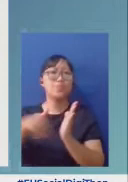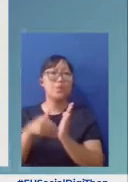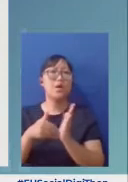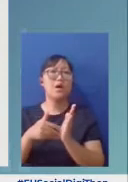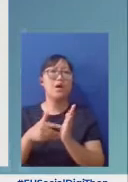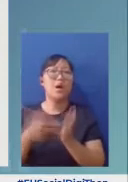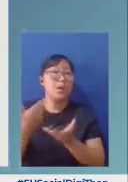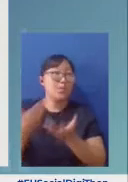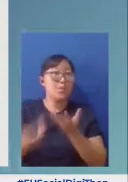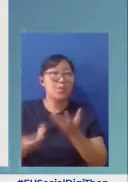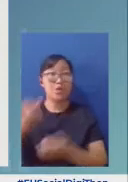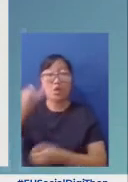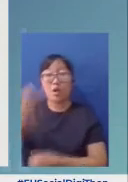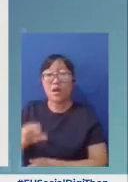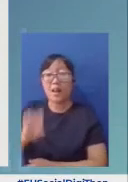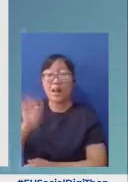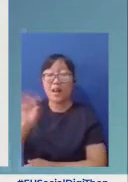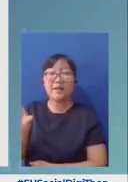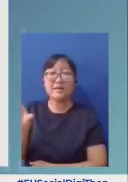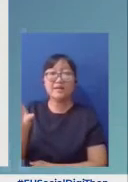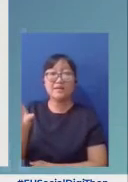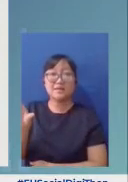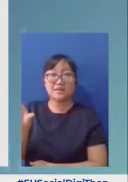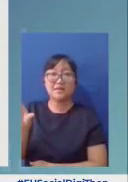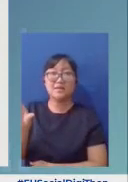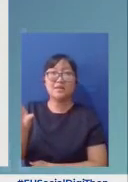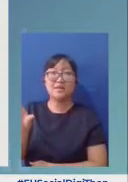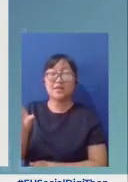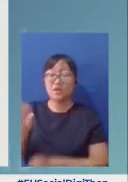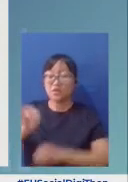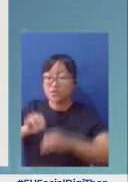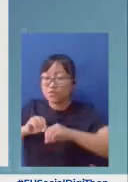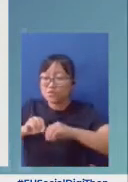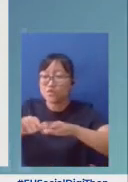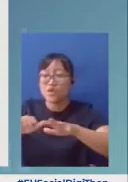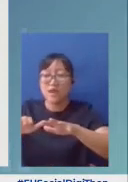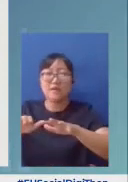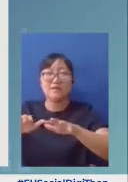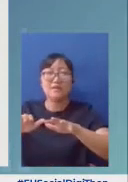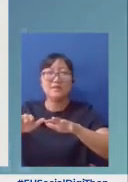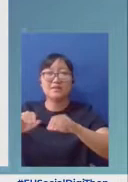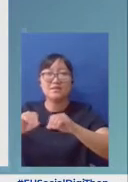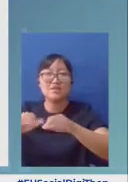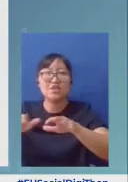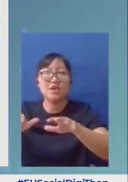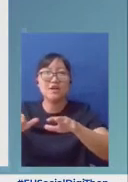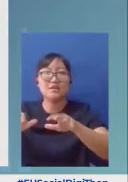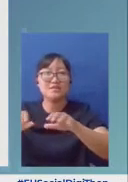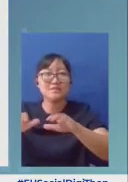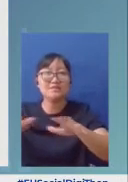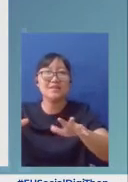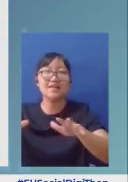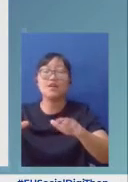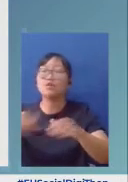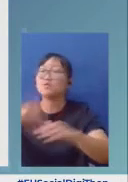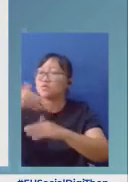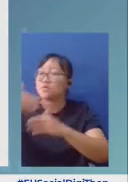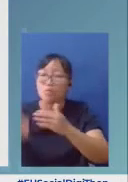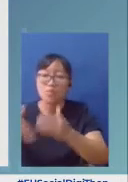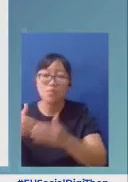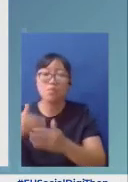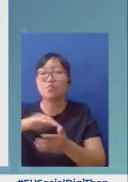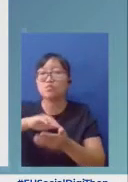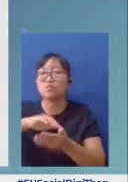lain men-share kepada orang lain lagi apa postingan kita tadi. Wah, itu terekam semuanya. Bisa ditarik